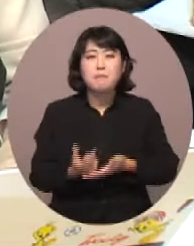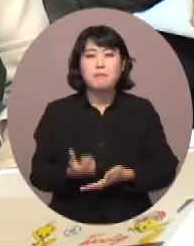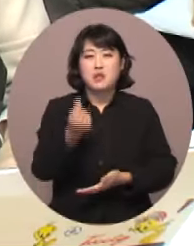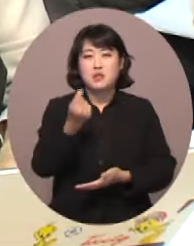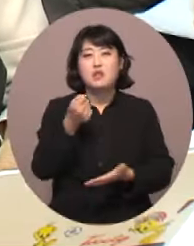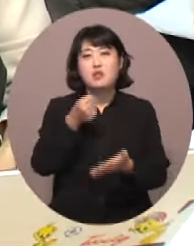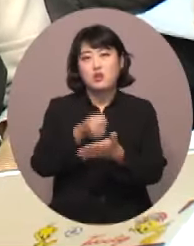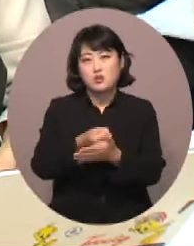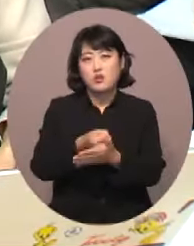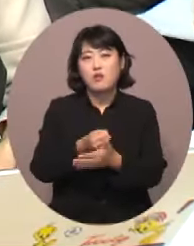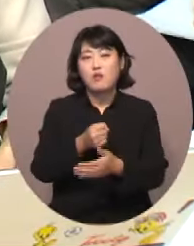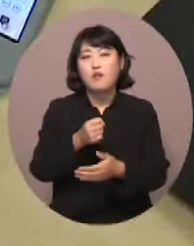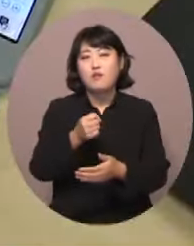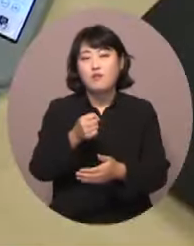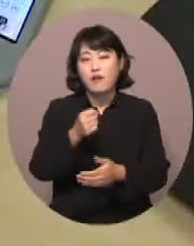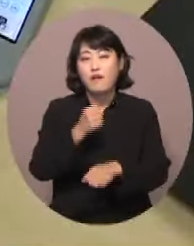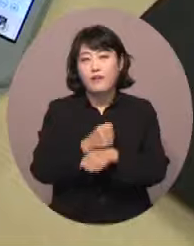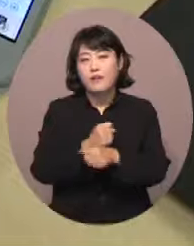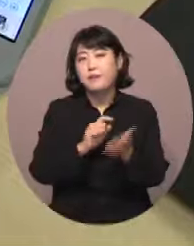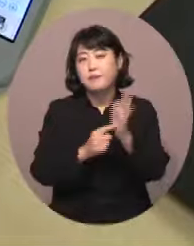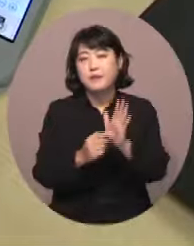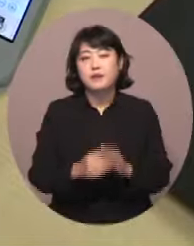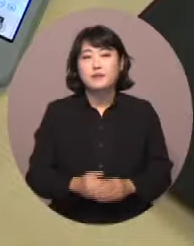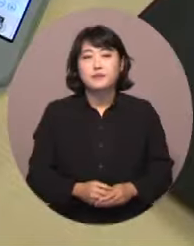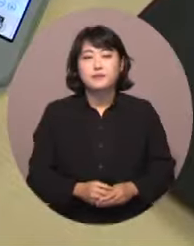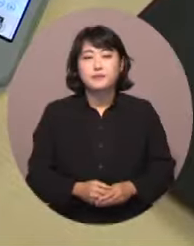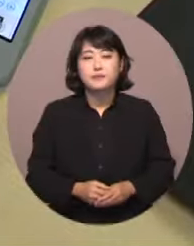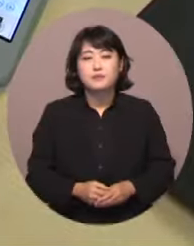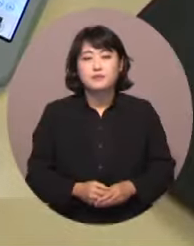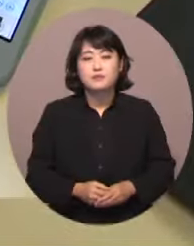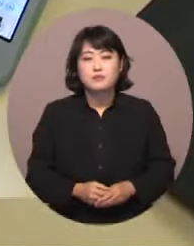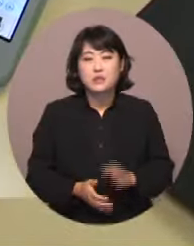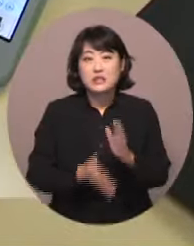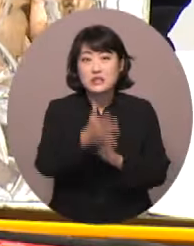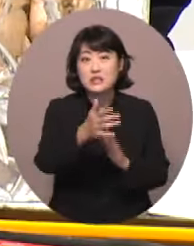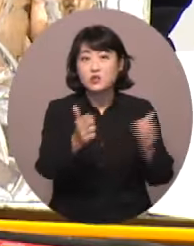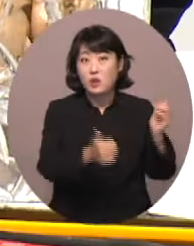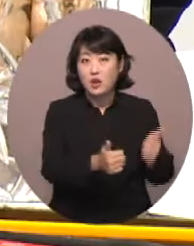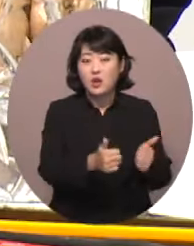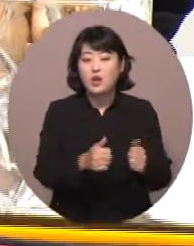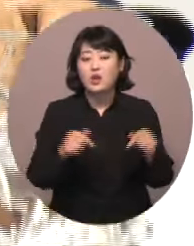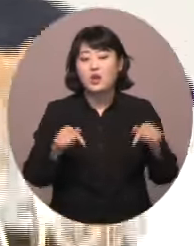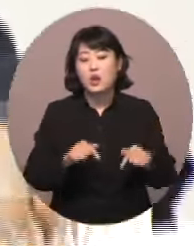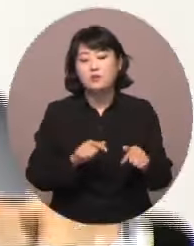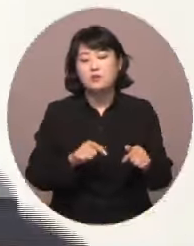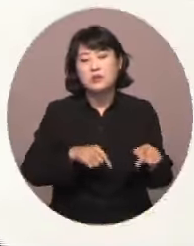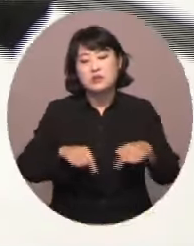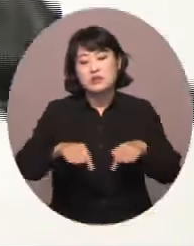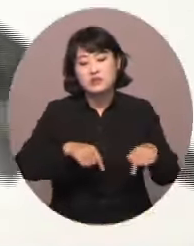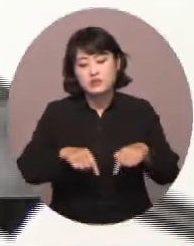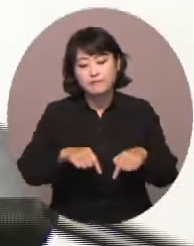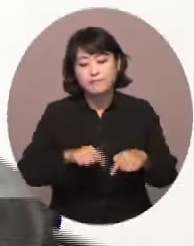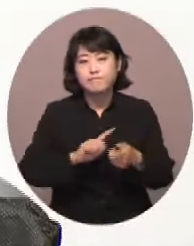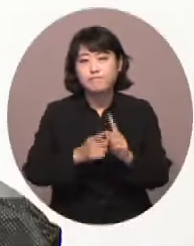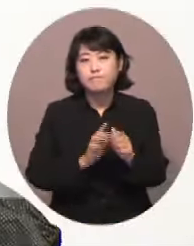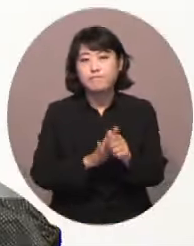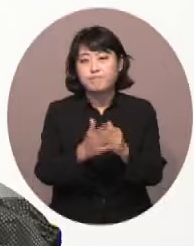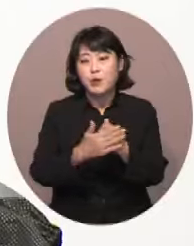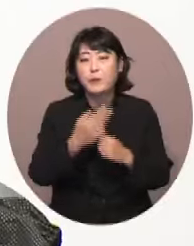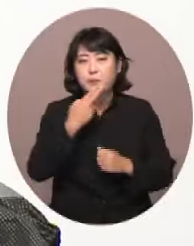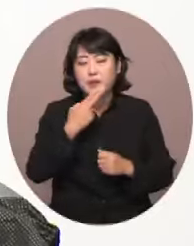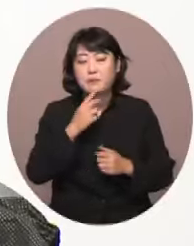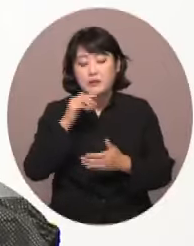리 론을 내리겠다고 강했습니다 그러면서 시의 협치가 부족했다는 지적에는 반한다며